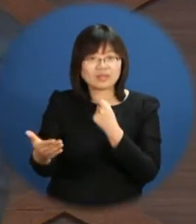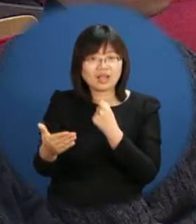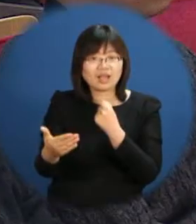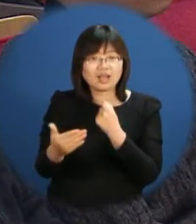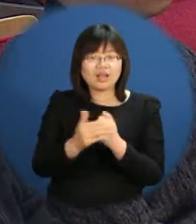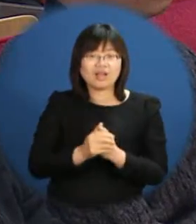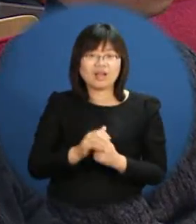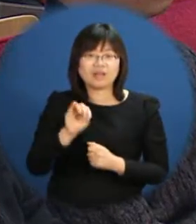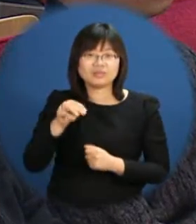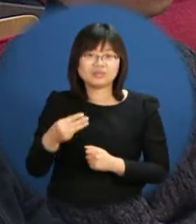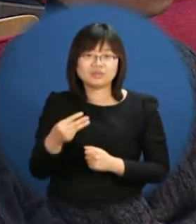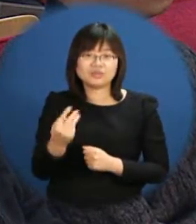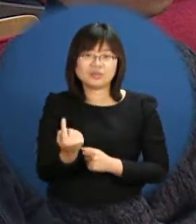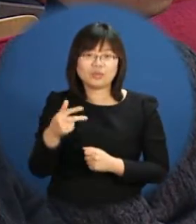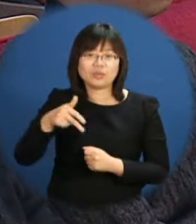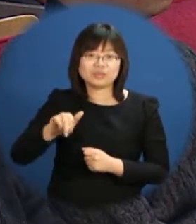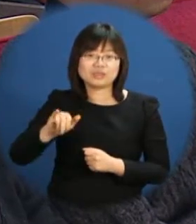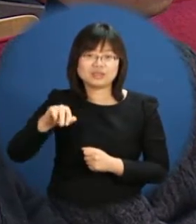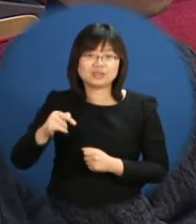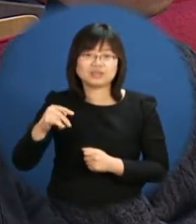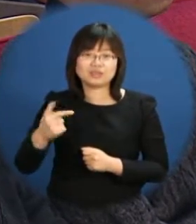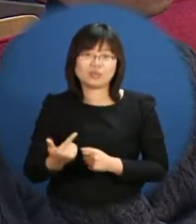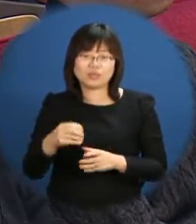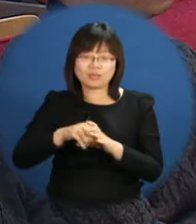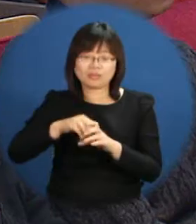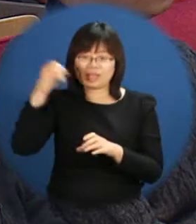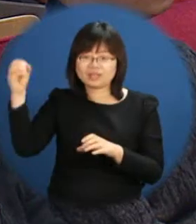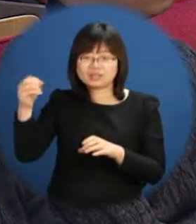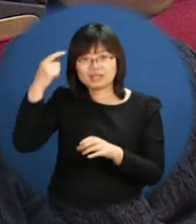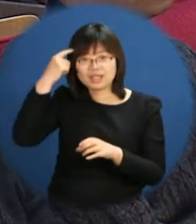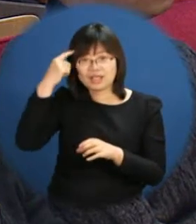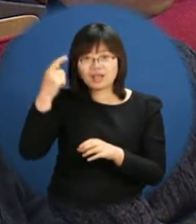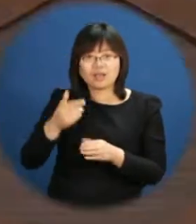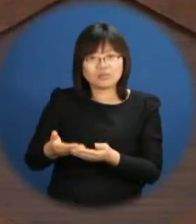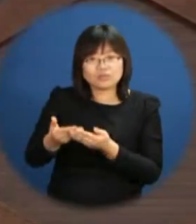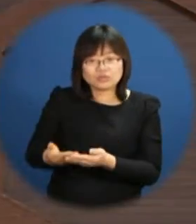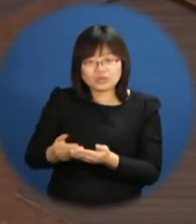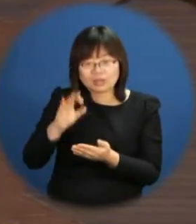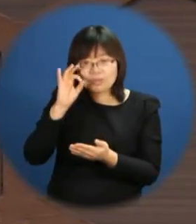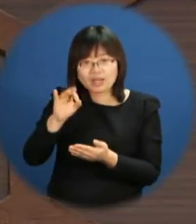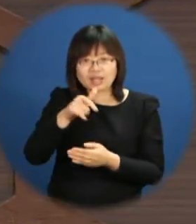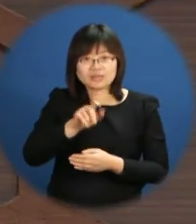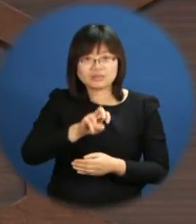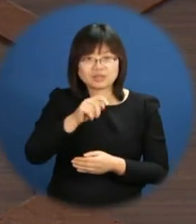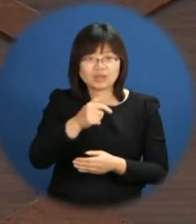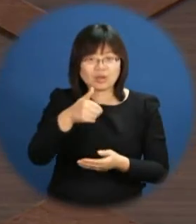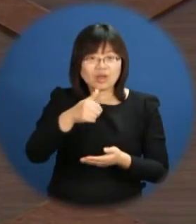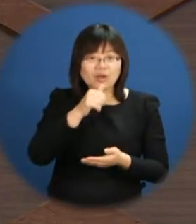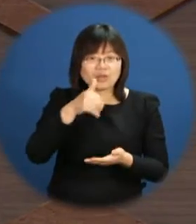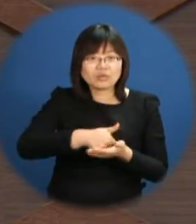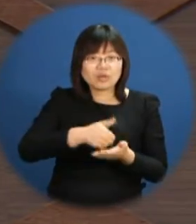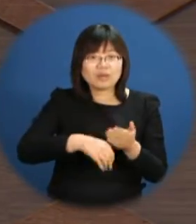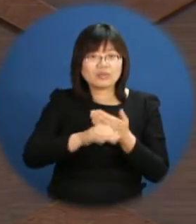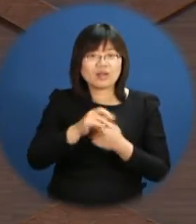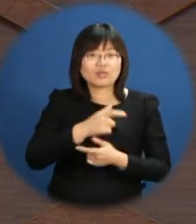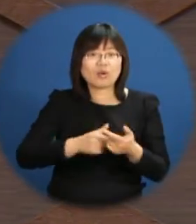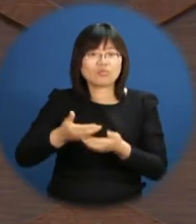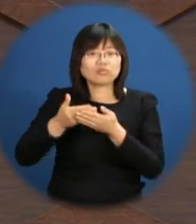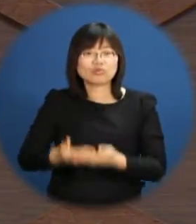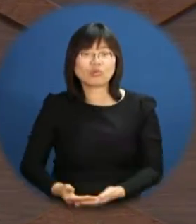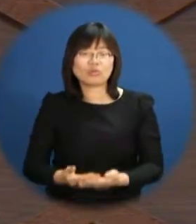스톤이 빠지는 거라고 하는데 사람들이 무게를 재 본결과 금속이 녹 있으면 더 무거워 진다는 걸